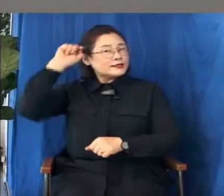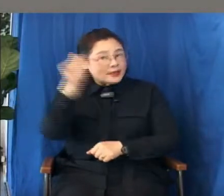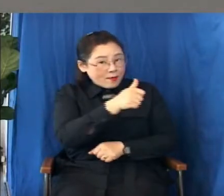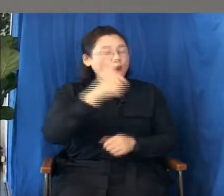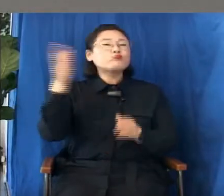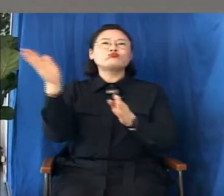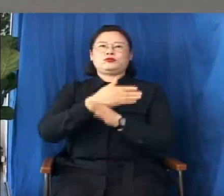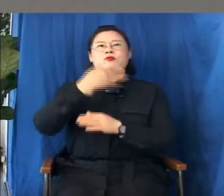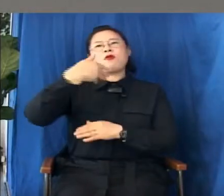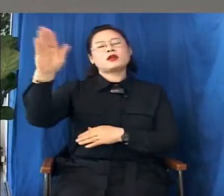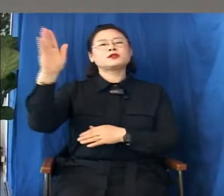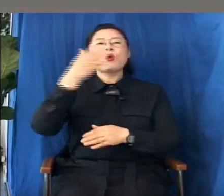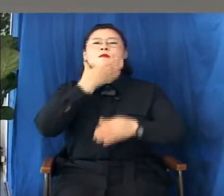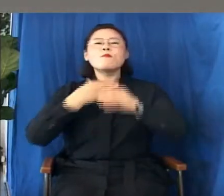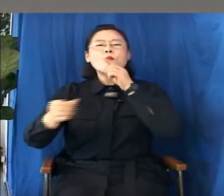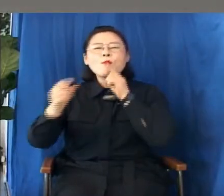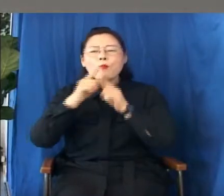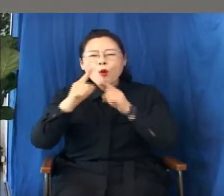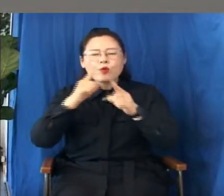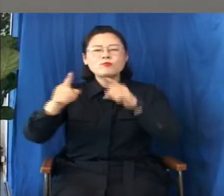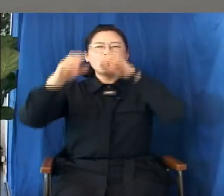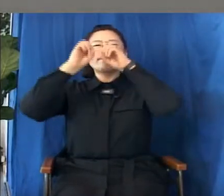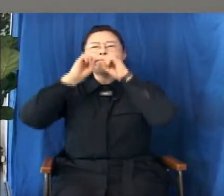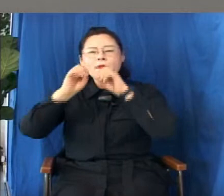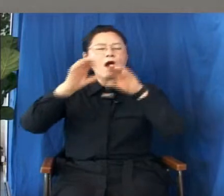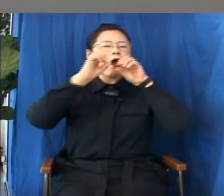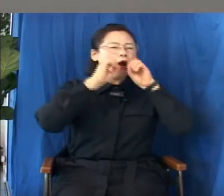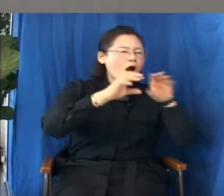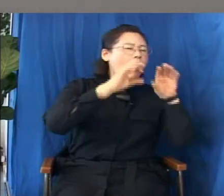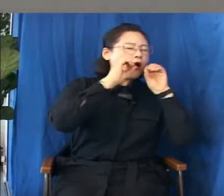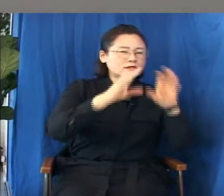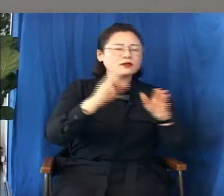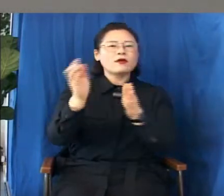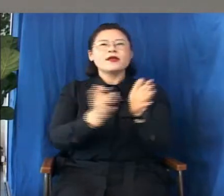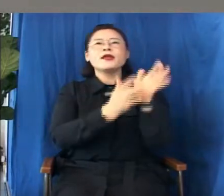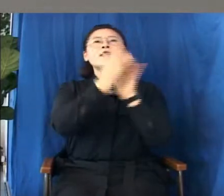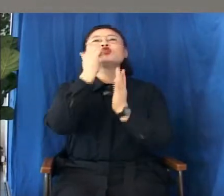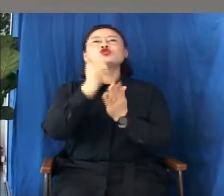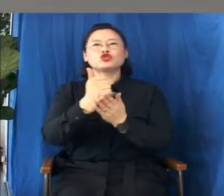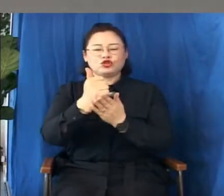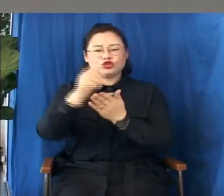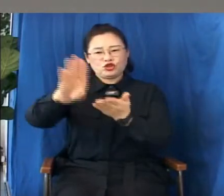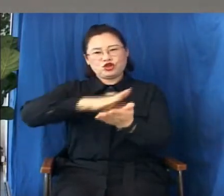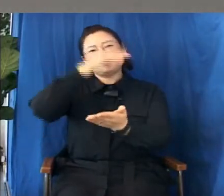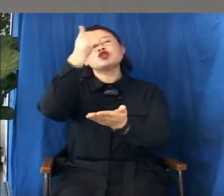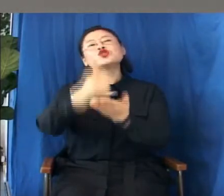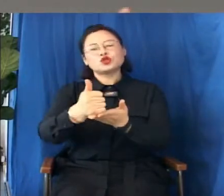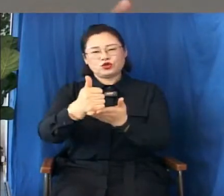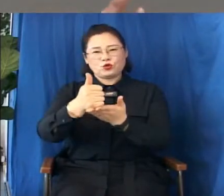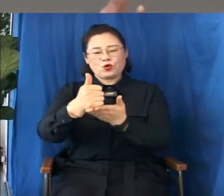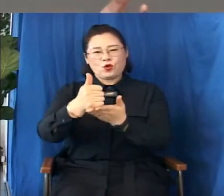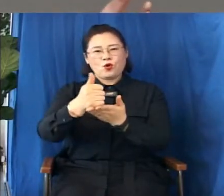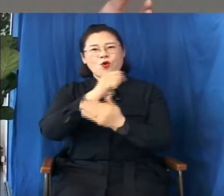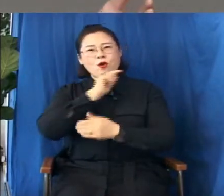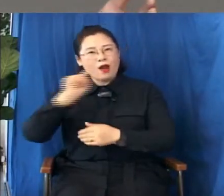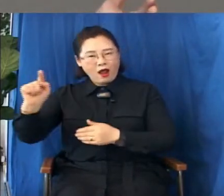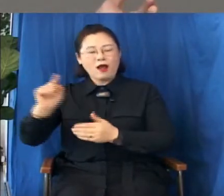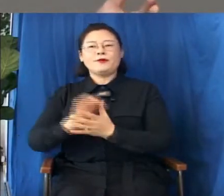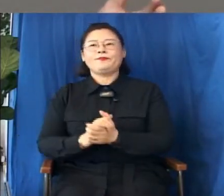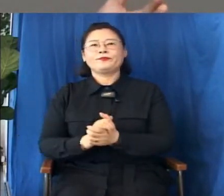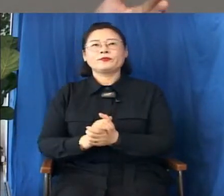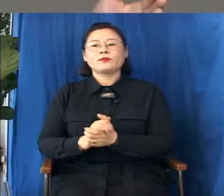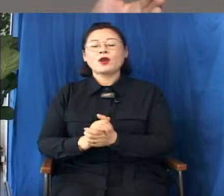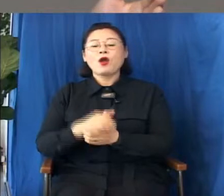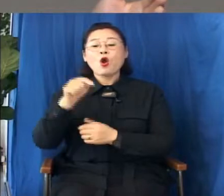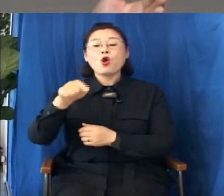나가서 막 복음을 증거한 거예요. 예수는 그리스도라고. 그랬더니 거기에 있는 대제사장들과